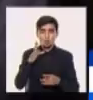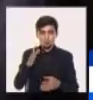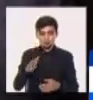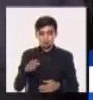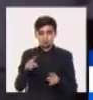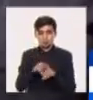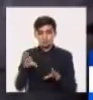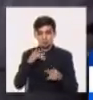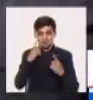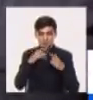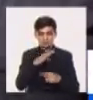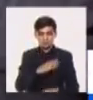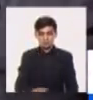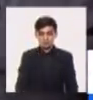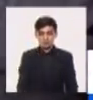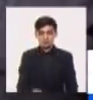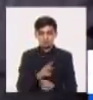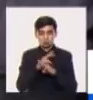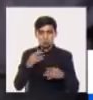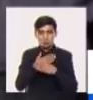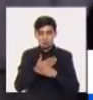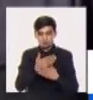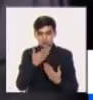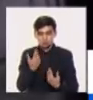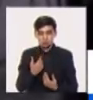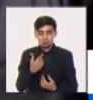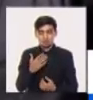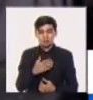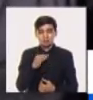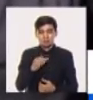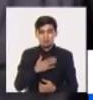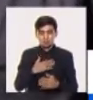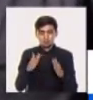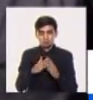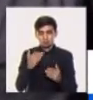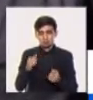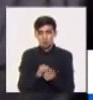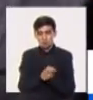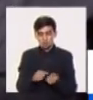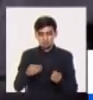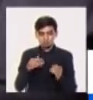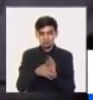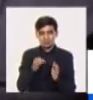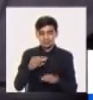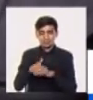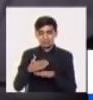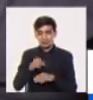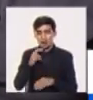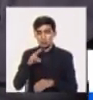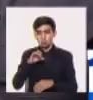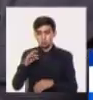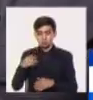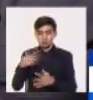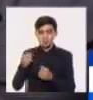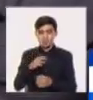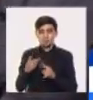күйде. Ешқандай көмек жоқ. Үйімнің бар документін салып, Ақнұрдан кредит алғанмын, осы мен екі рет